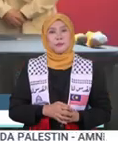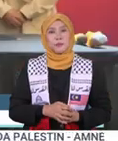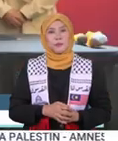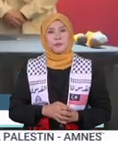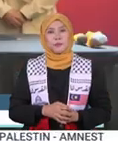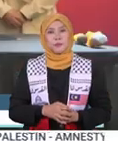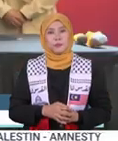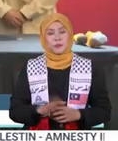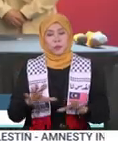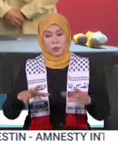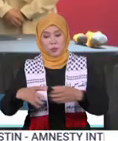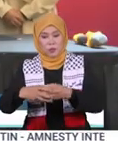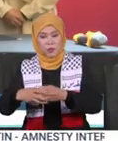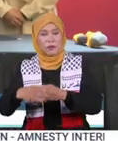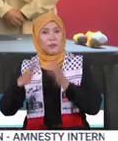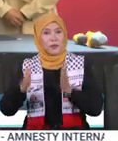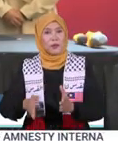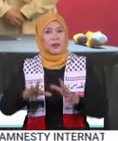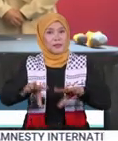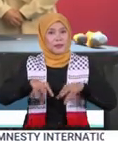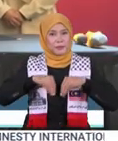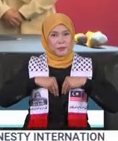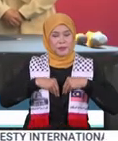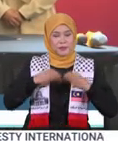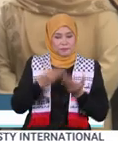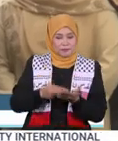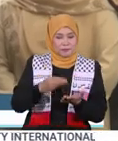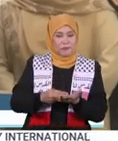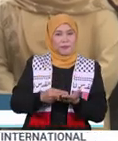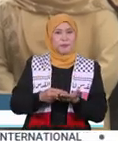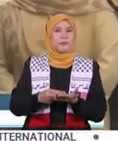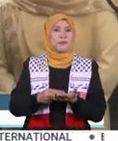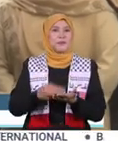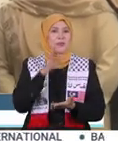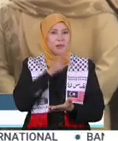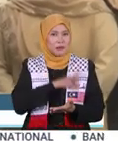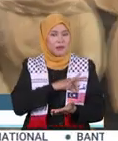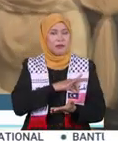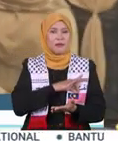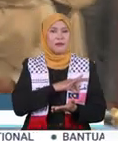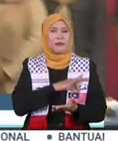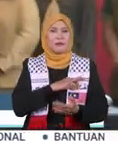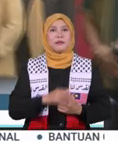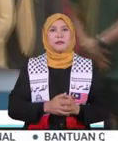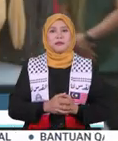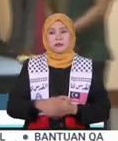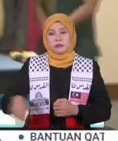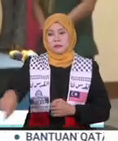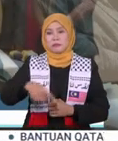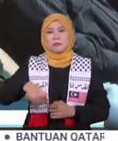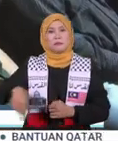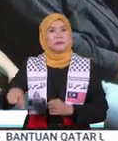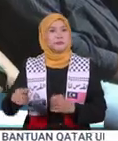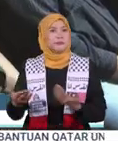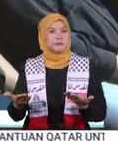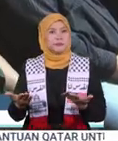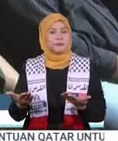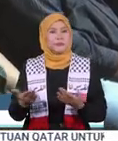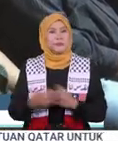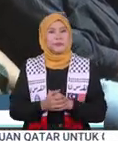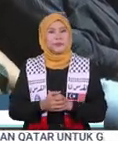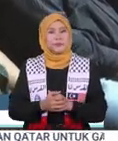tengok golongan penerima manfaat ini selalunya mereka tidak bankable, tidak